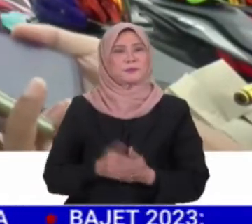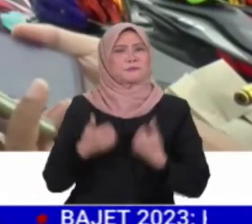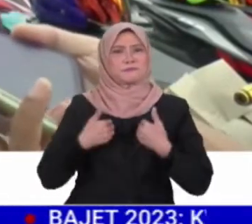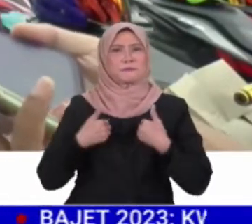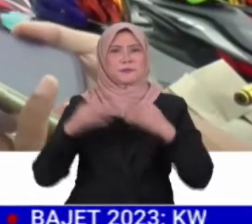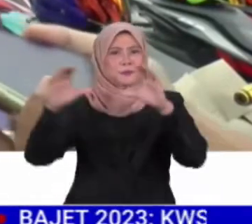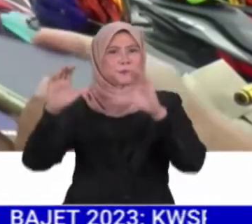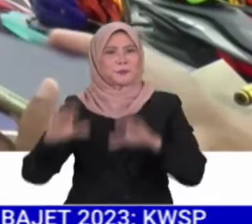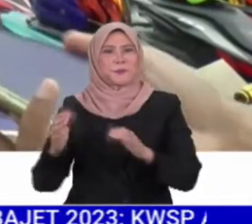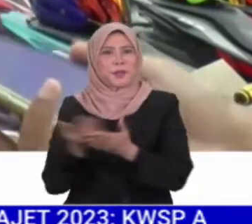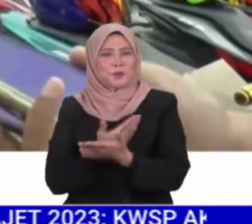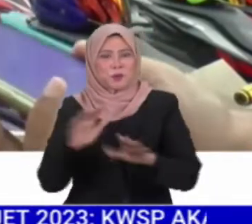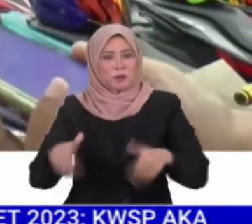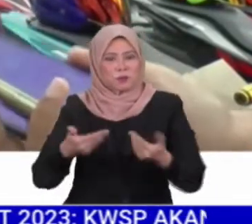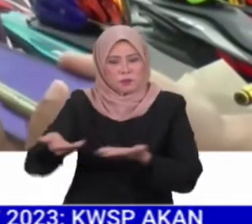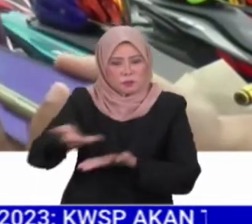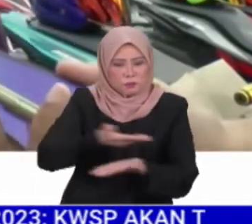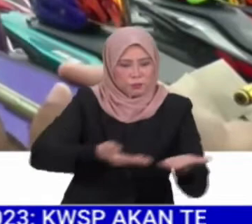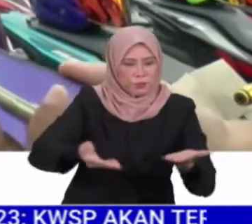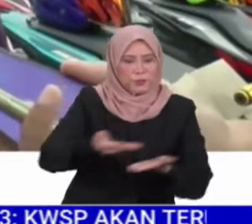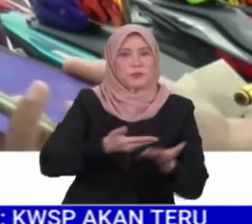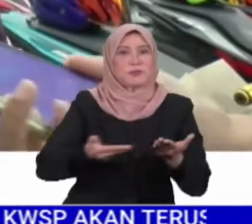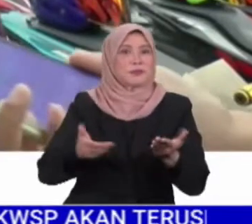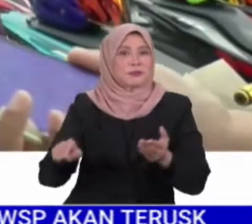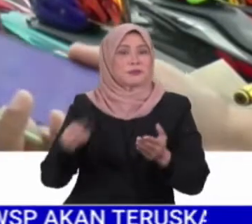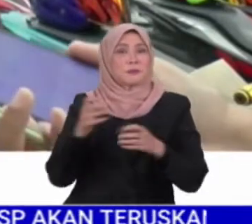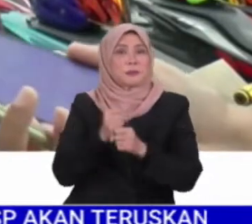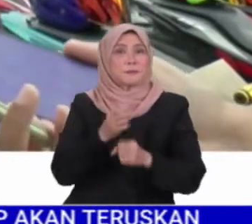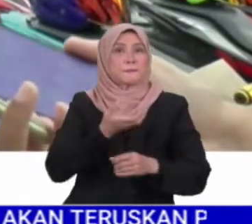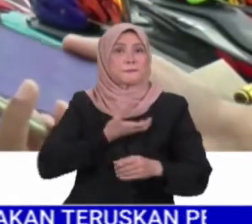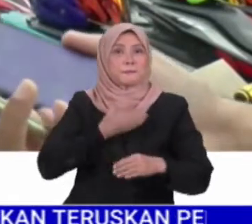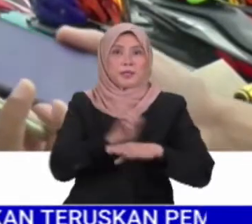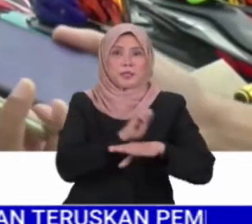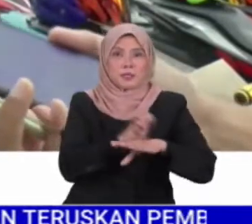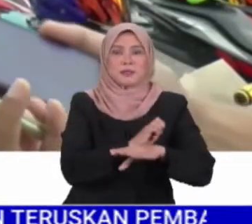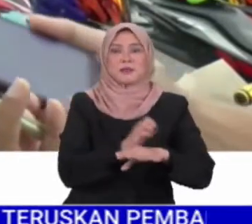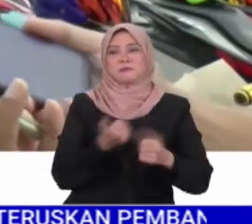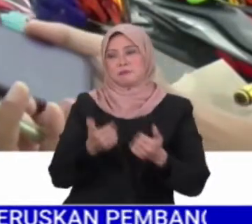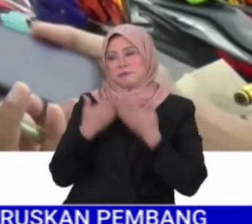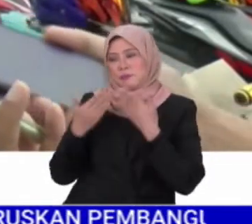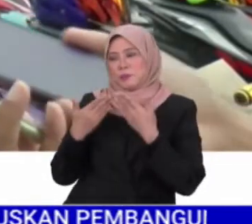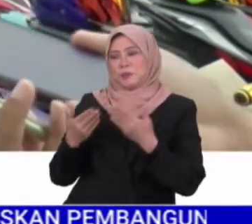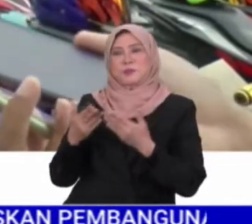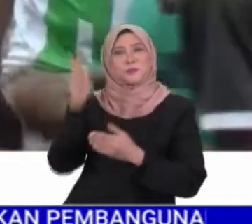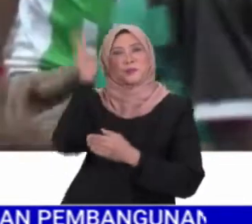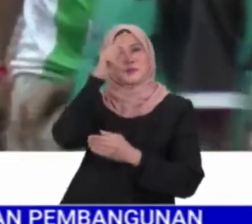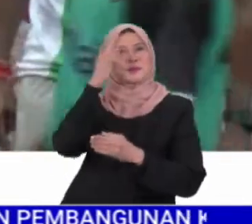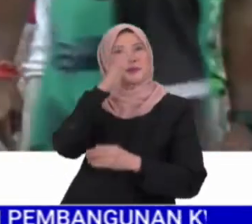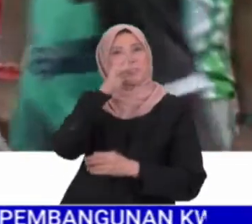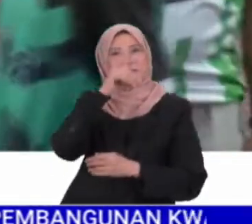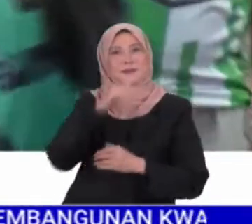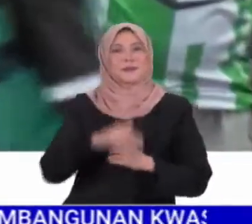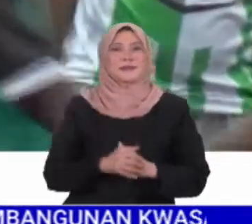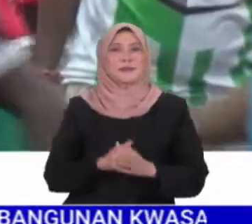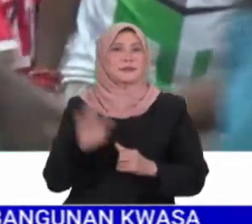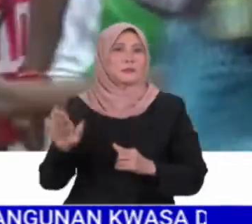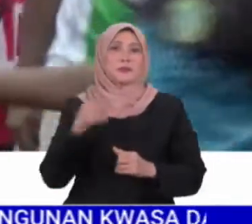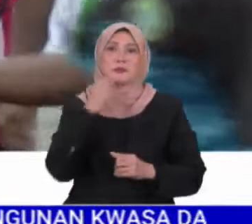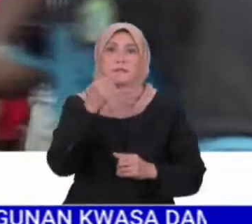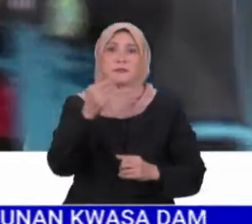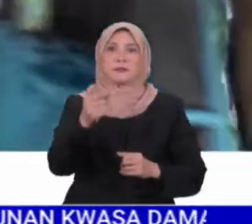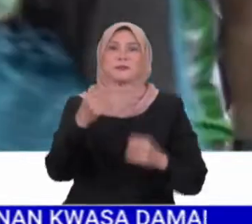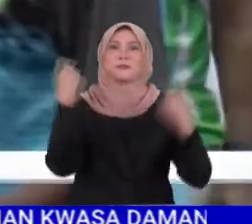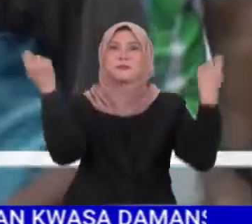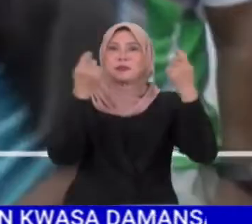baru untuk mendekati mereka. Memanglah sesiapa yang memiliki emas tu memang akan dihargai oleh Kerajaan Negeri Melaka. Beliau menyatakannya